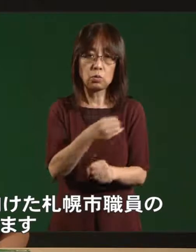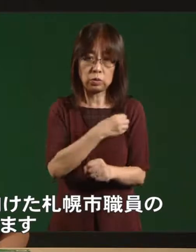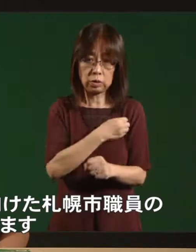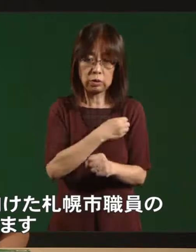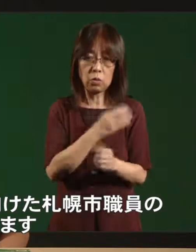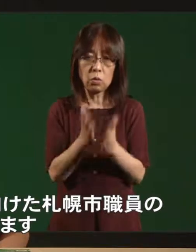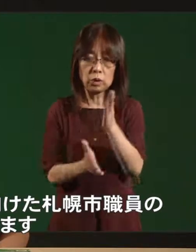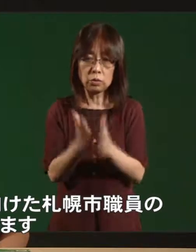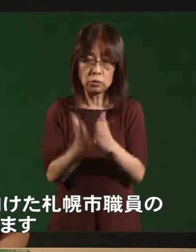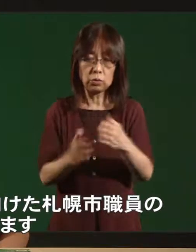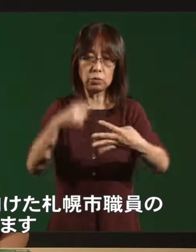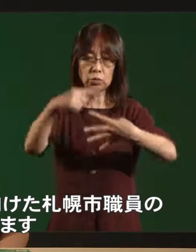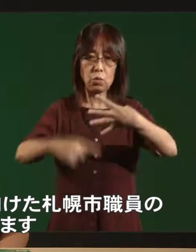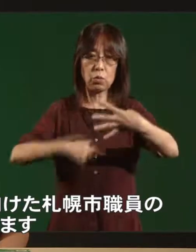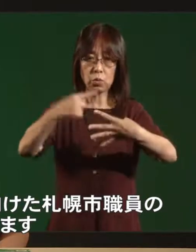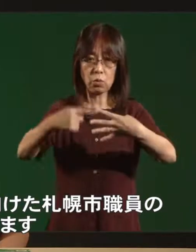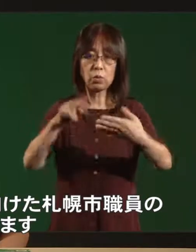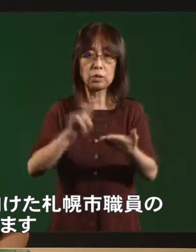ています